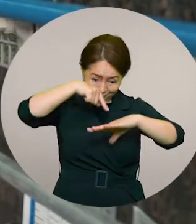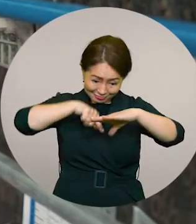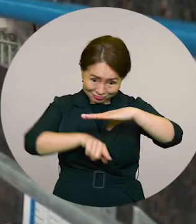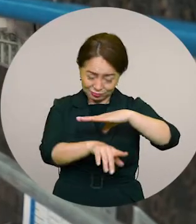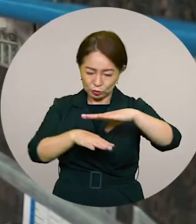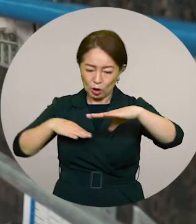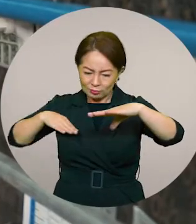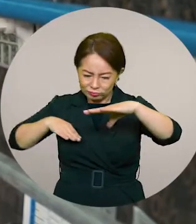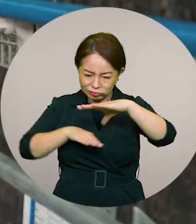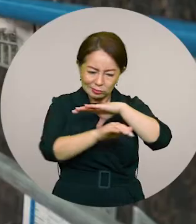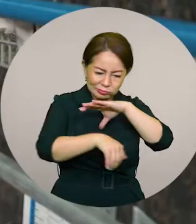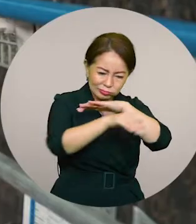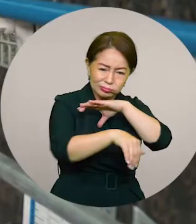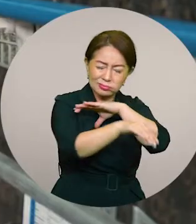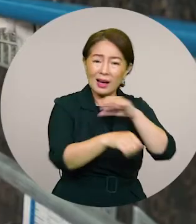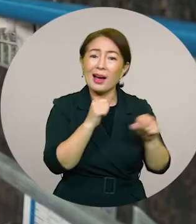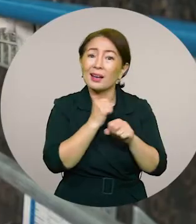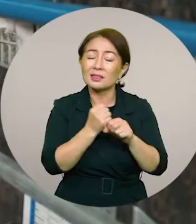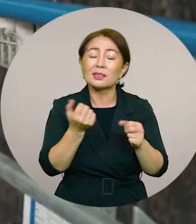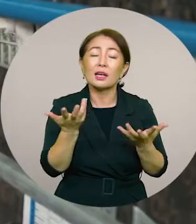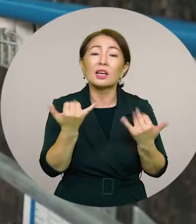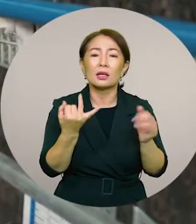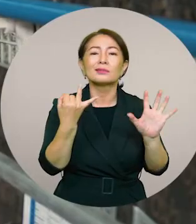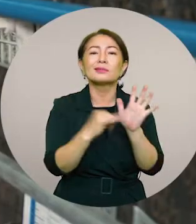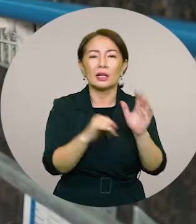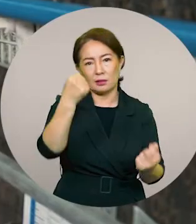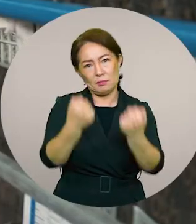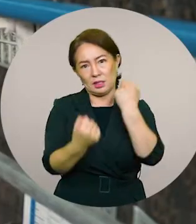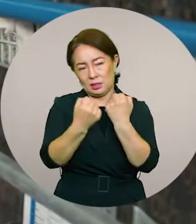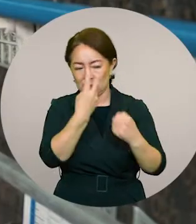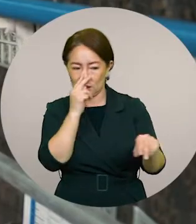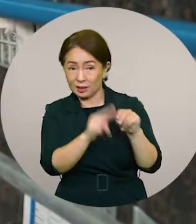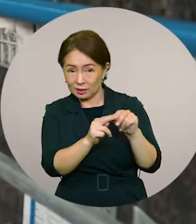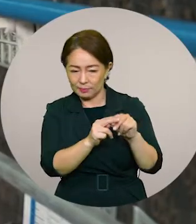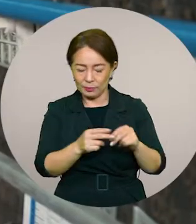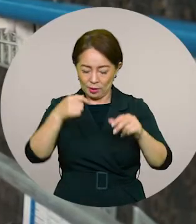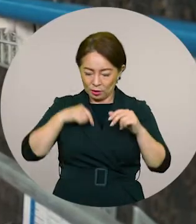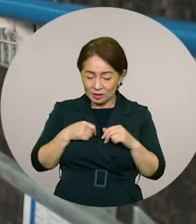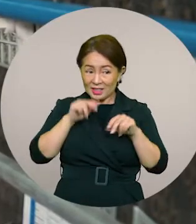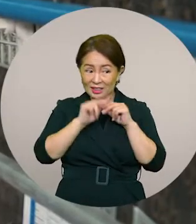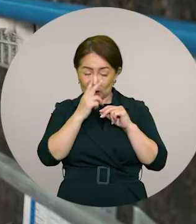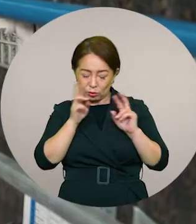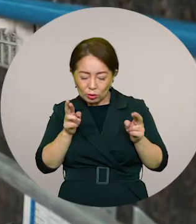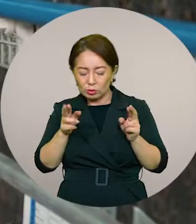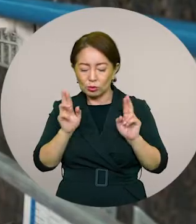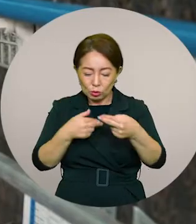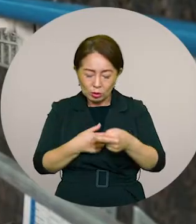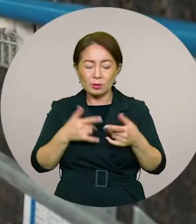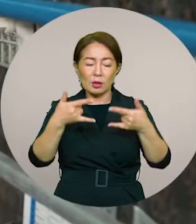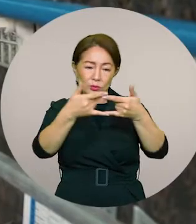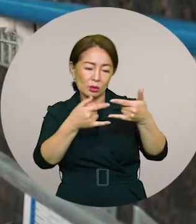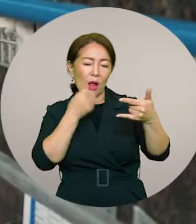ашиглаж байгаа. 70 гаруй тоног төхөөрөмж одоо алсаас хянаж байгаа. Операторууд хяналтын өрөөнд өөрсдөө станцаар мэдээлэл өгнө. Тэгээ